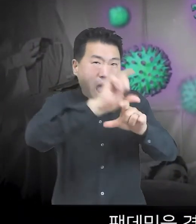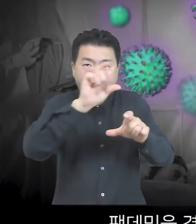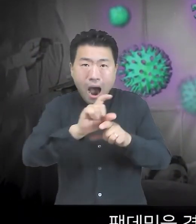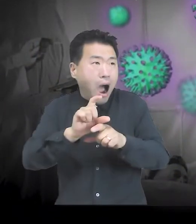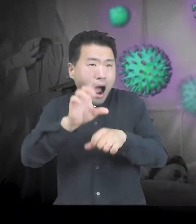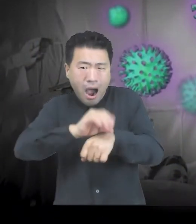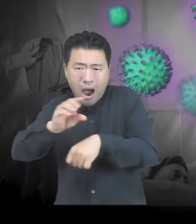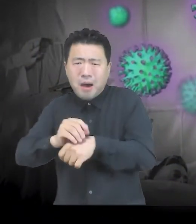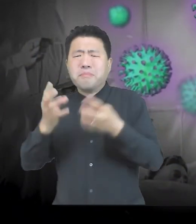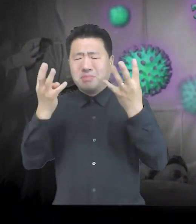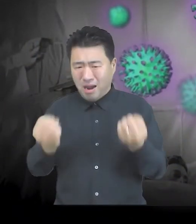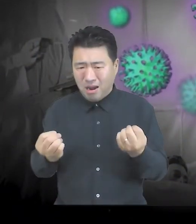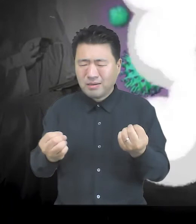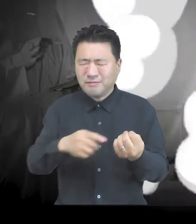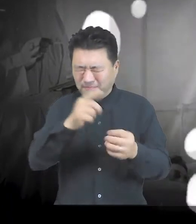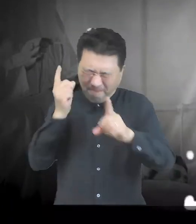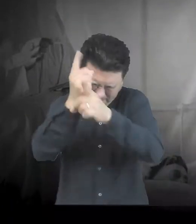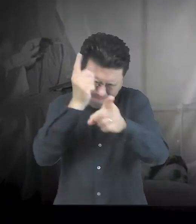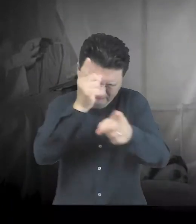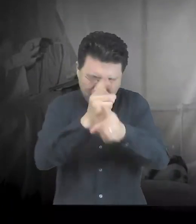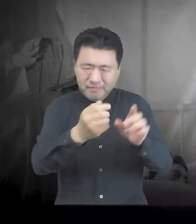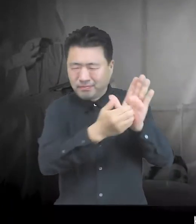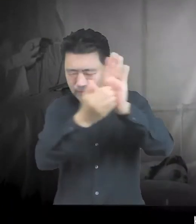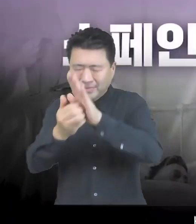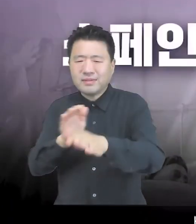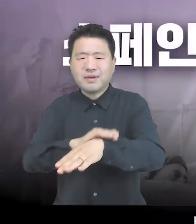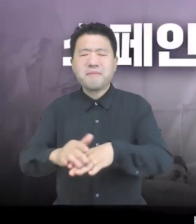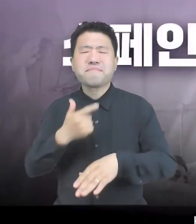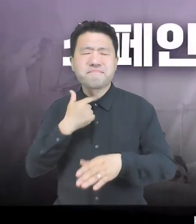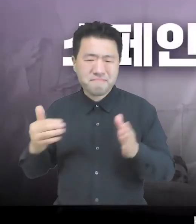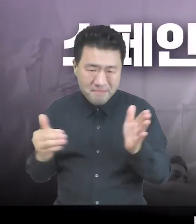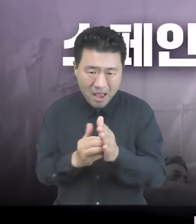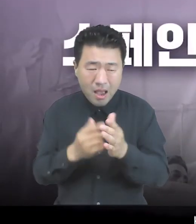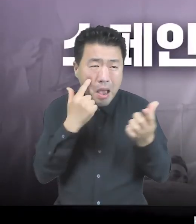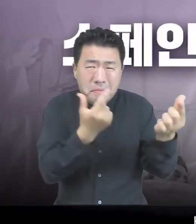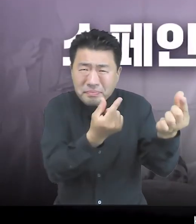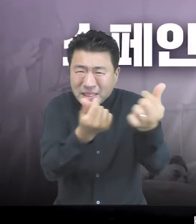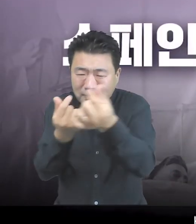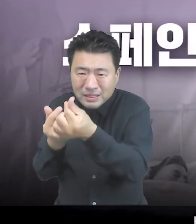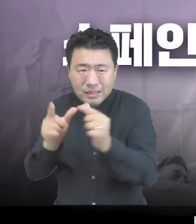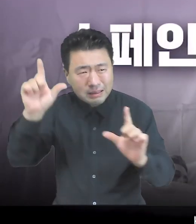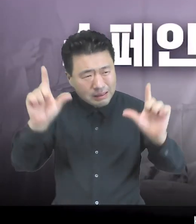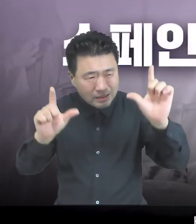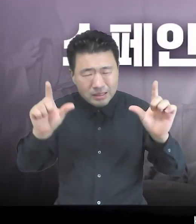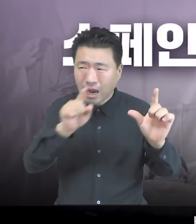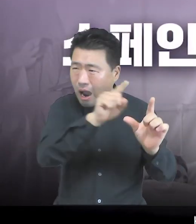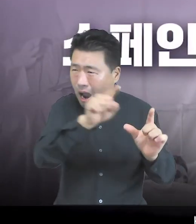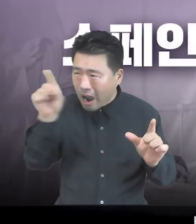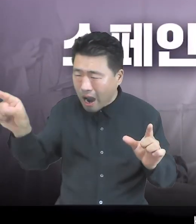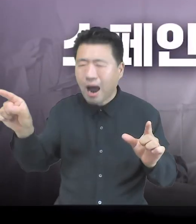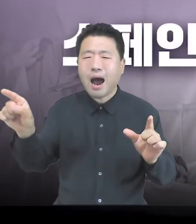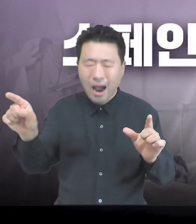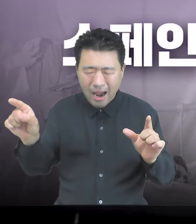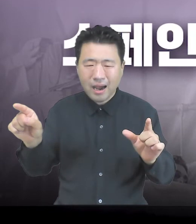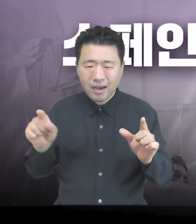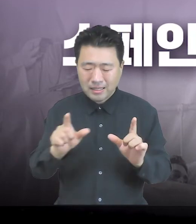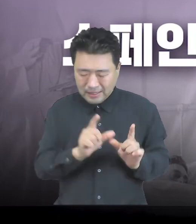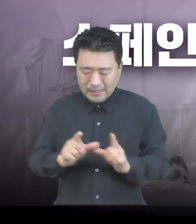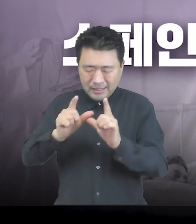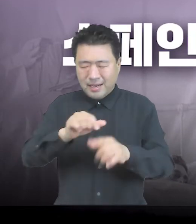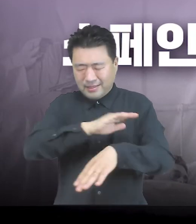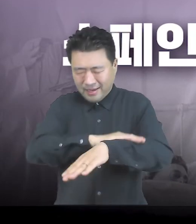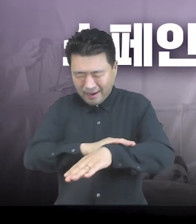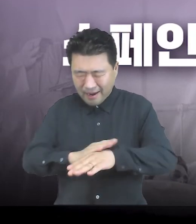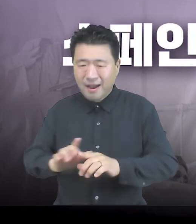노출되며 살았고 인플루엔자를 이겨냈습니다. 비슷하고도 다른 스페인 독감과 코로나19, 우리의